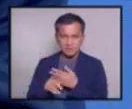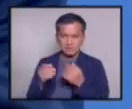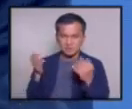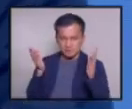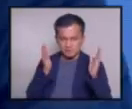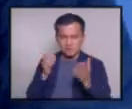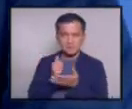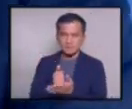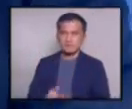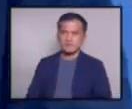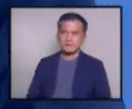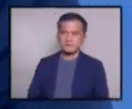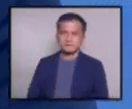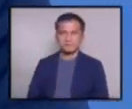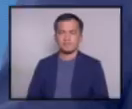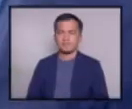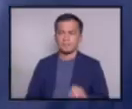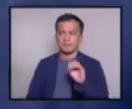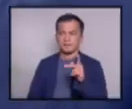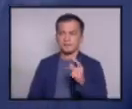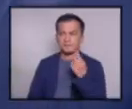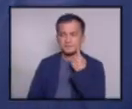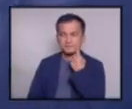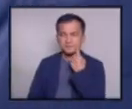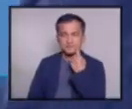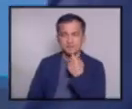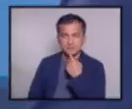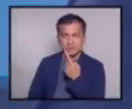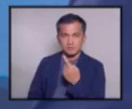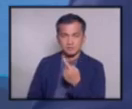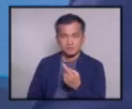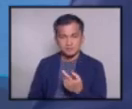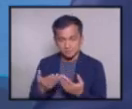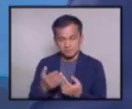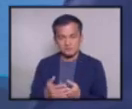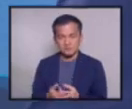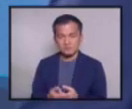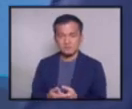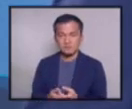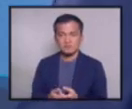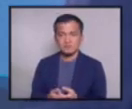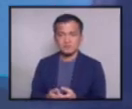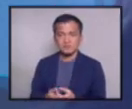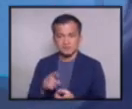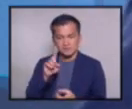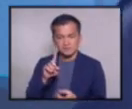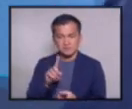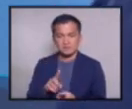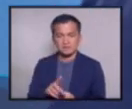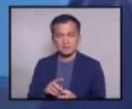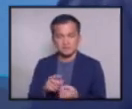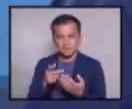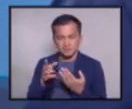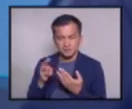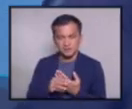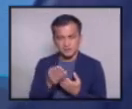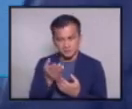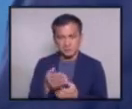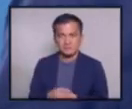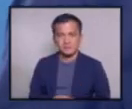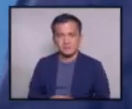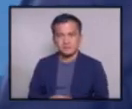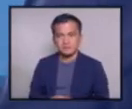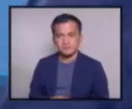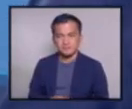para makatulong. Okay. Kanina sinabi ninyo na isa sa mga plataforma ninyo ay